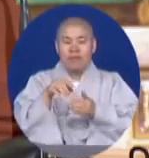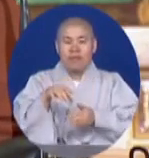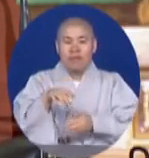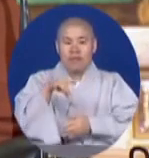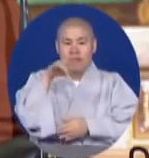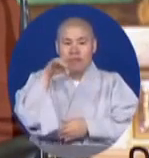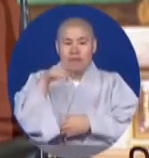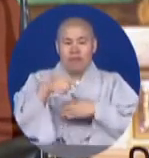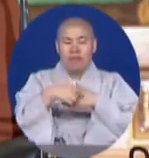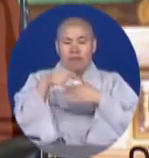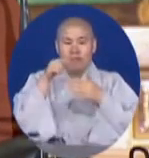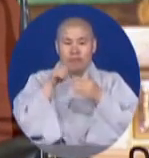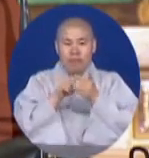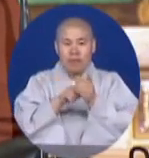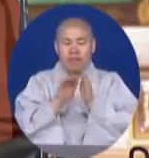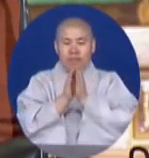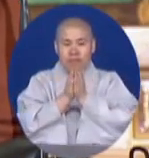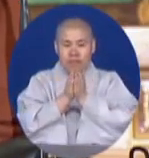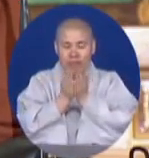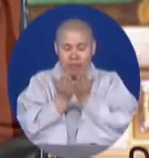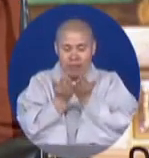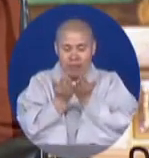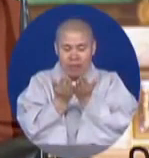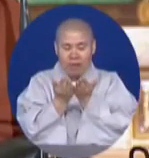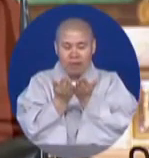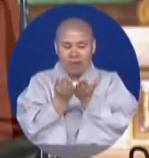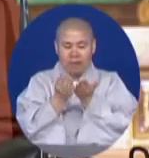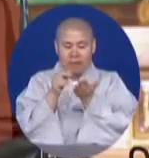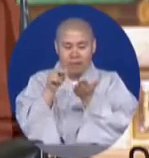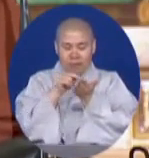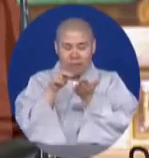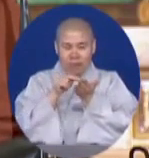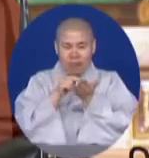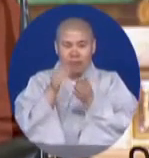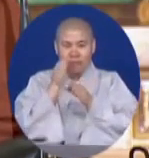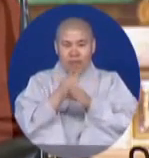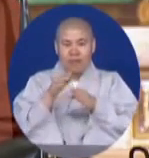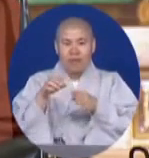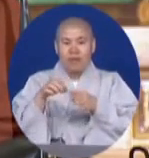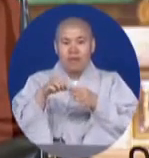초심 그 책 첫째 말이